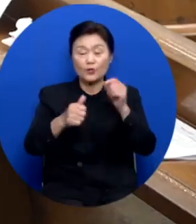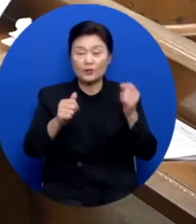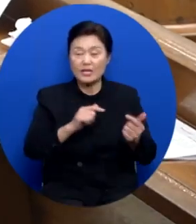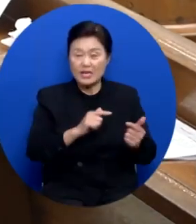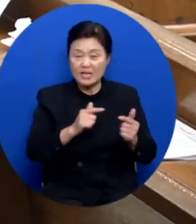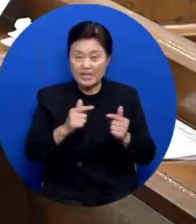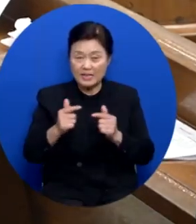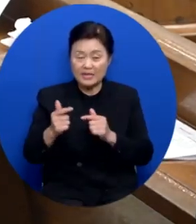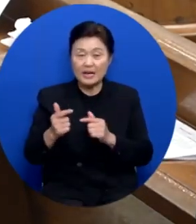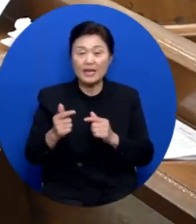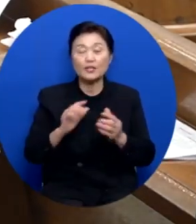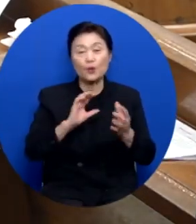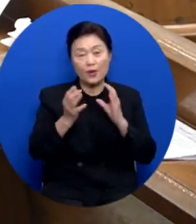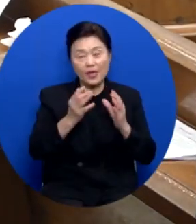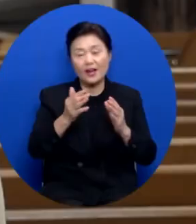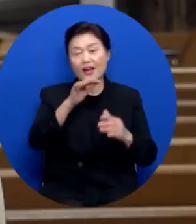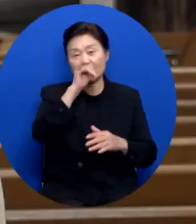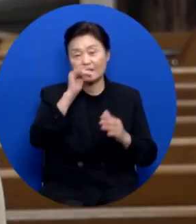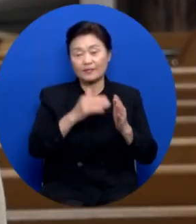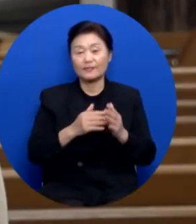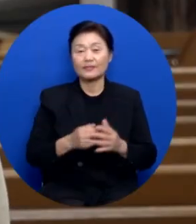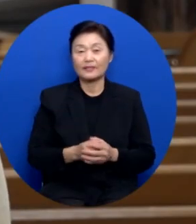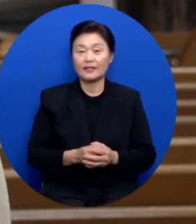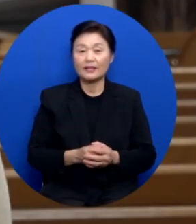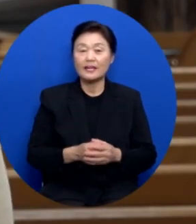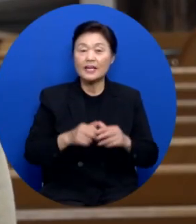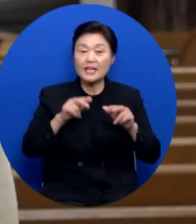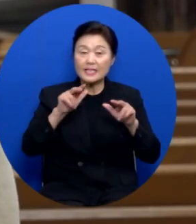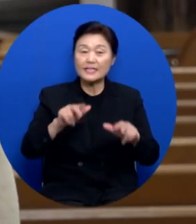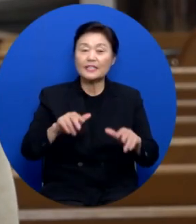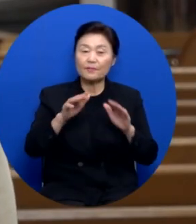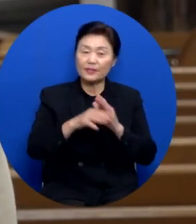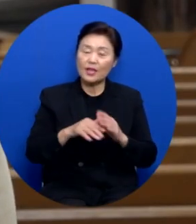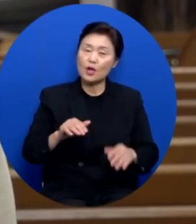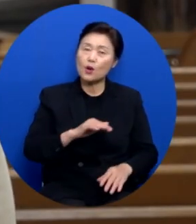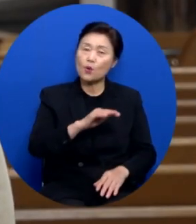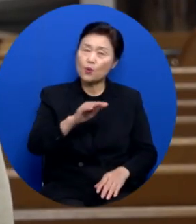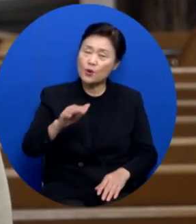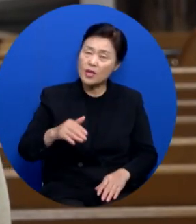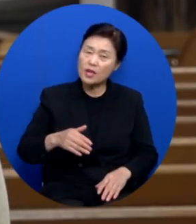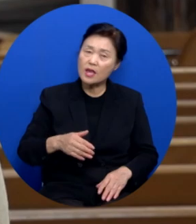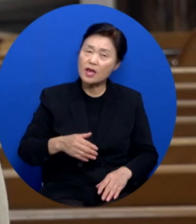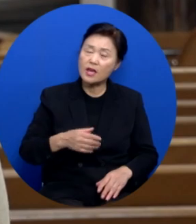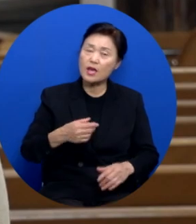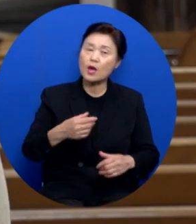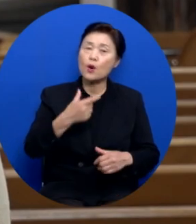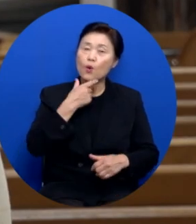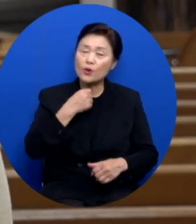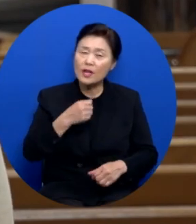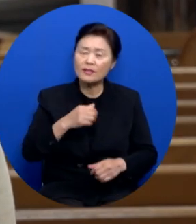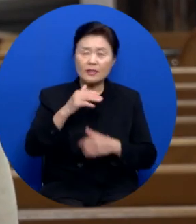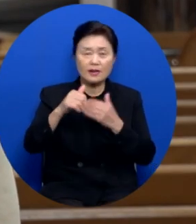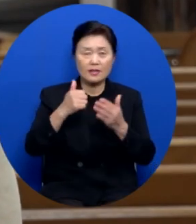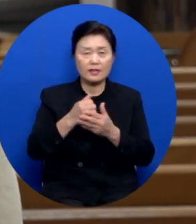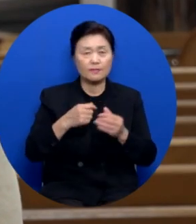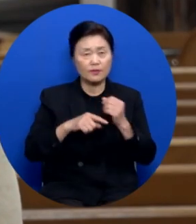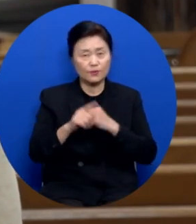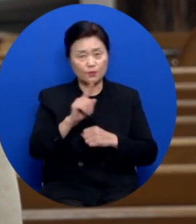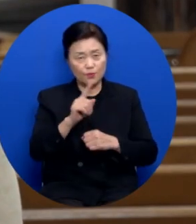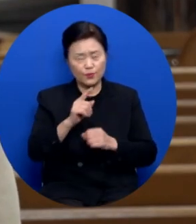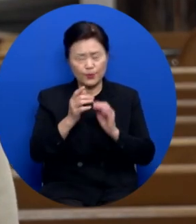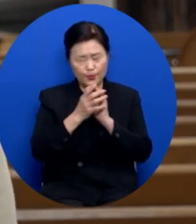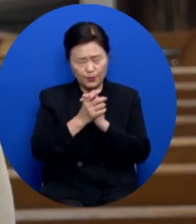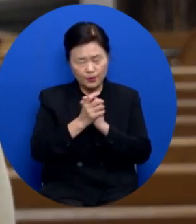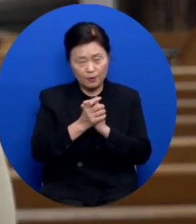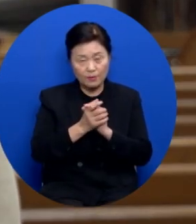회무 처리를 진행했습니다. 지금 이 시대에 우리에게 요구하시는 하나님의 뜻이 무엇인지 기도하면서 하나님